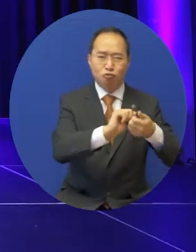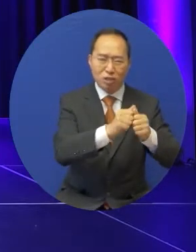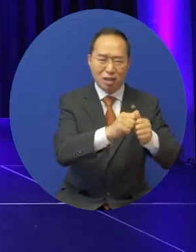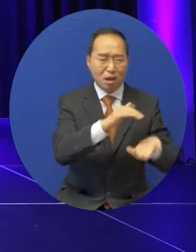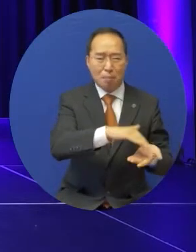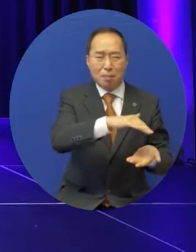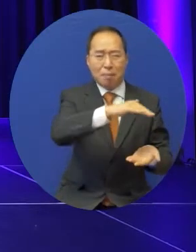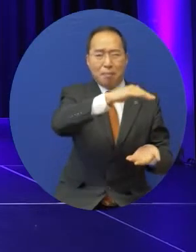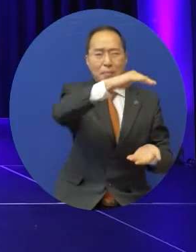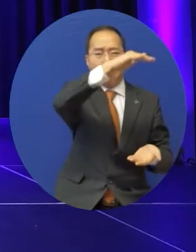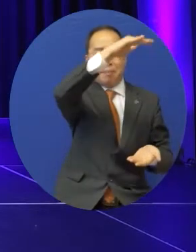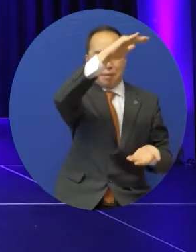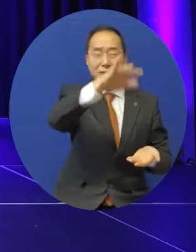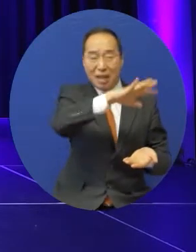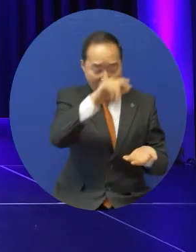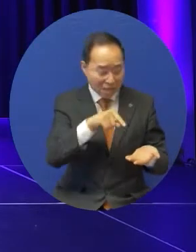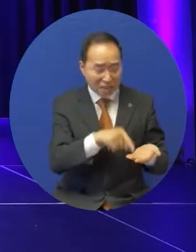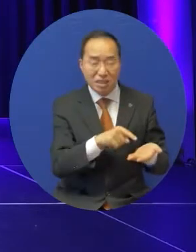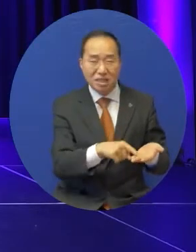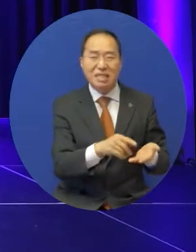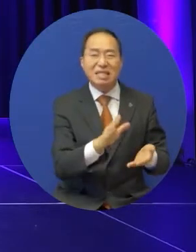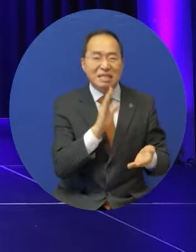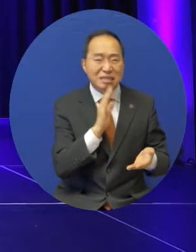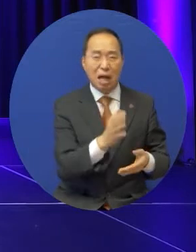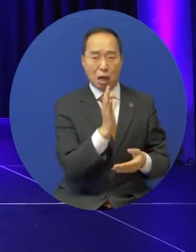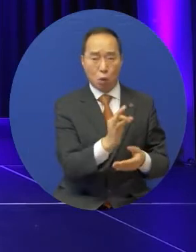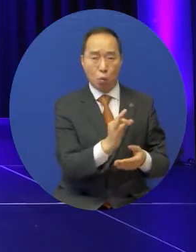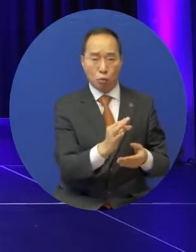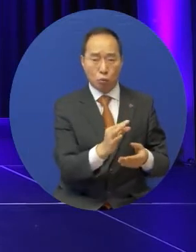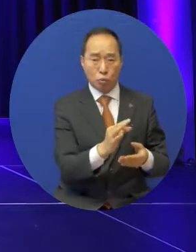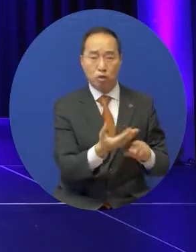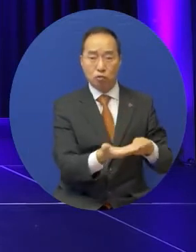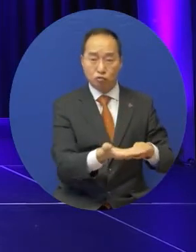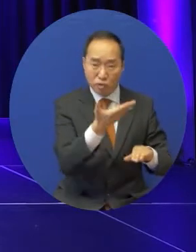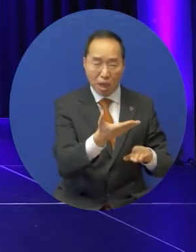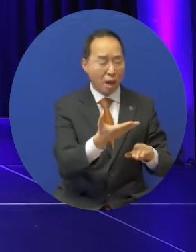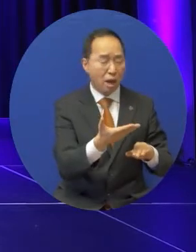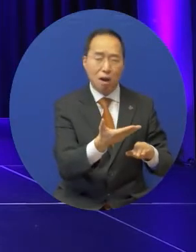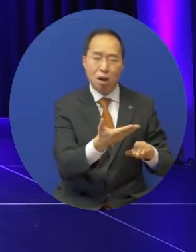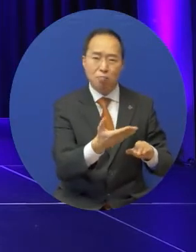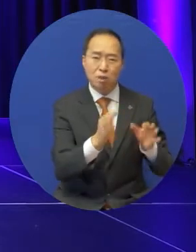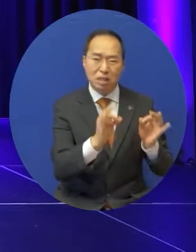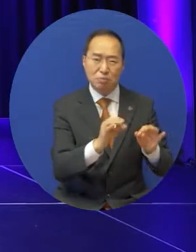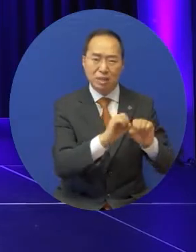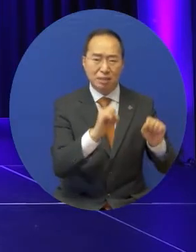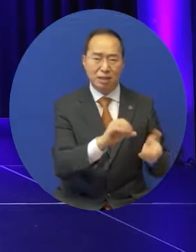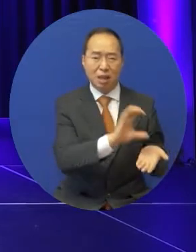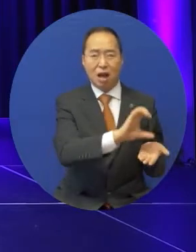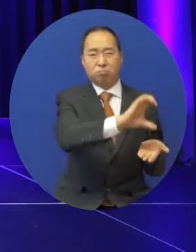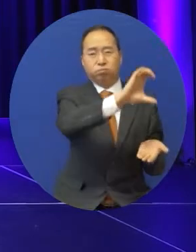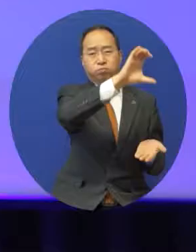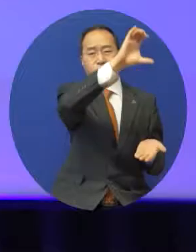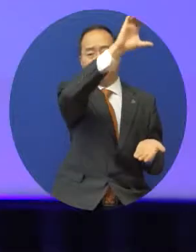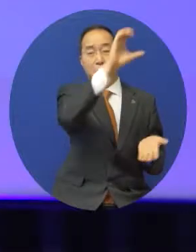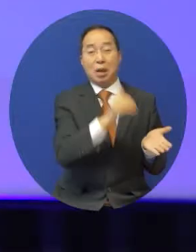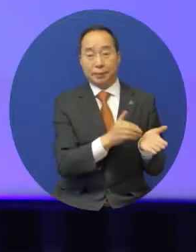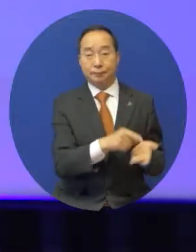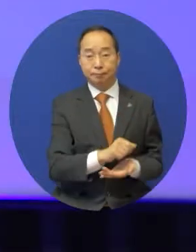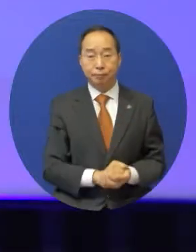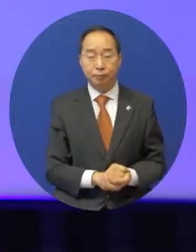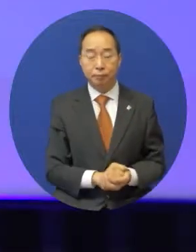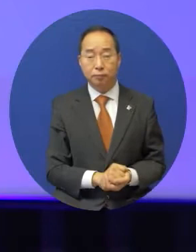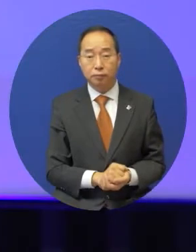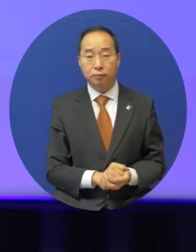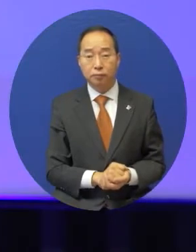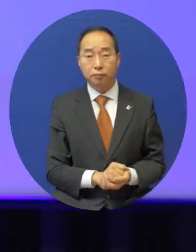뭐 파생상품 등 이런 아날로그 머니 위에 모든 금융 시스템이 지금 현재 올라가 있죠.